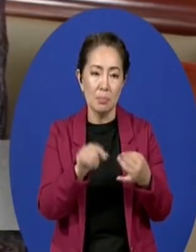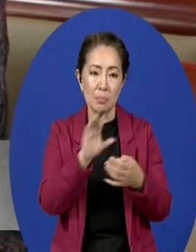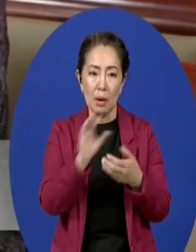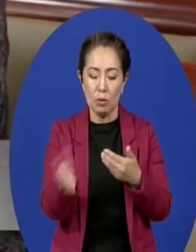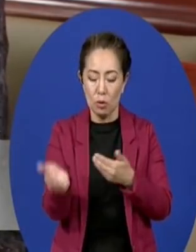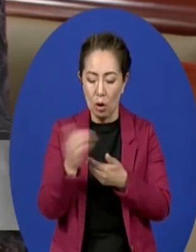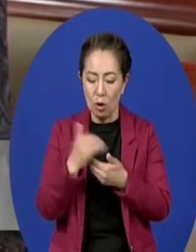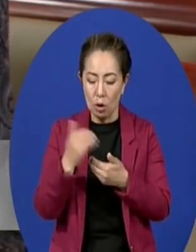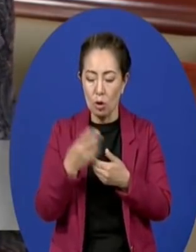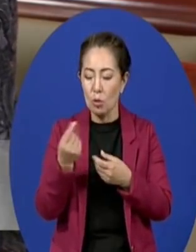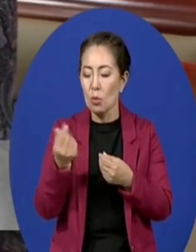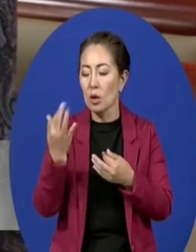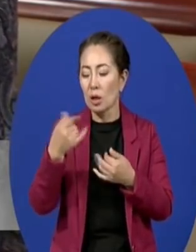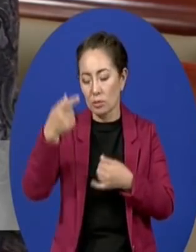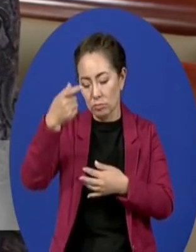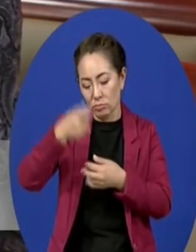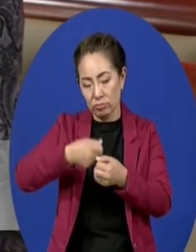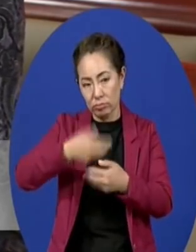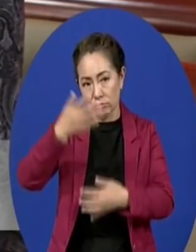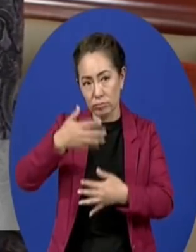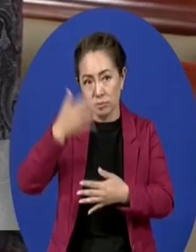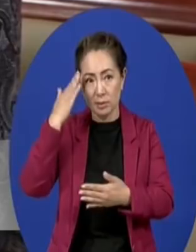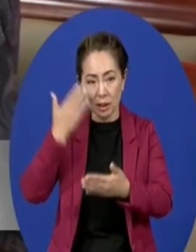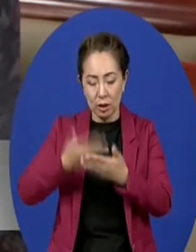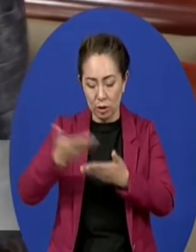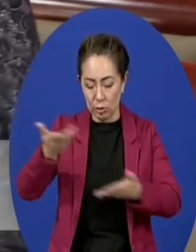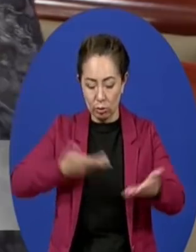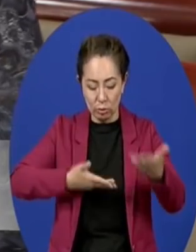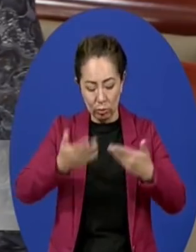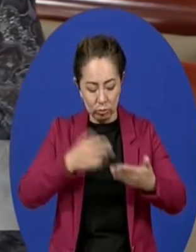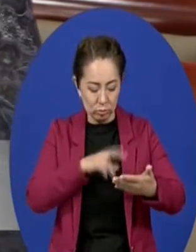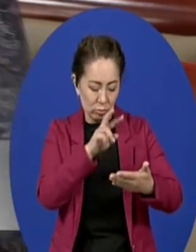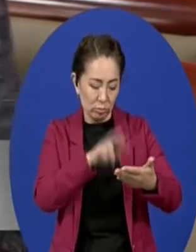нэгж орлоо. Ийм үнийн дүнтэй санал ирүүлсэн байна.